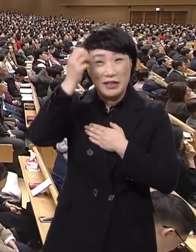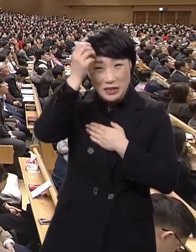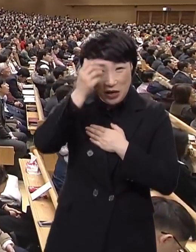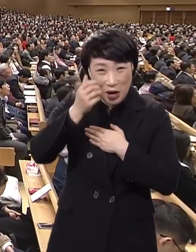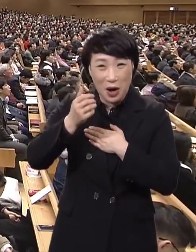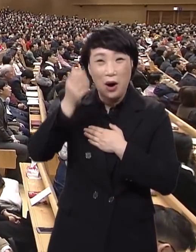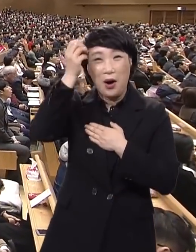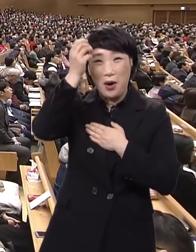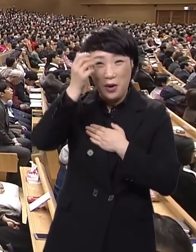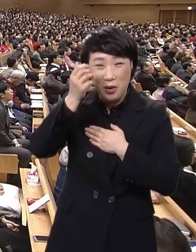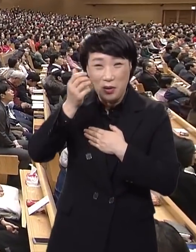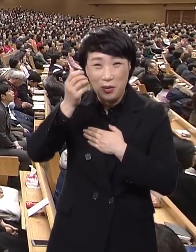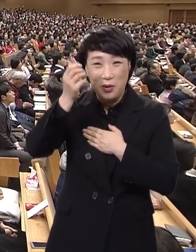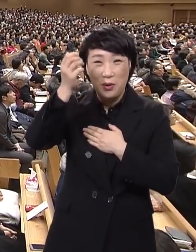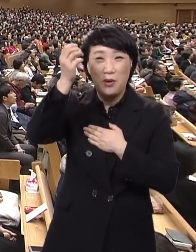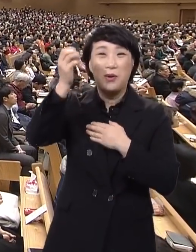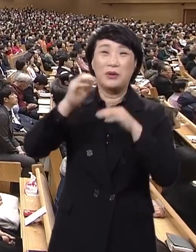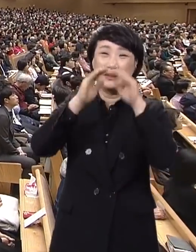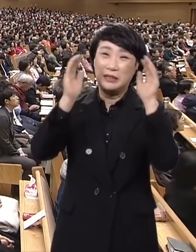온몸과